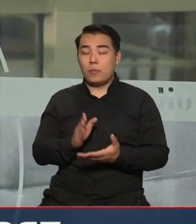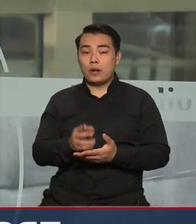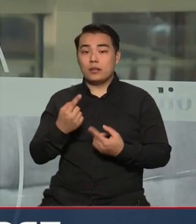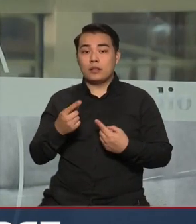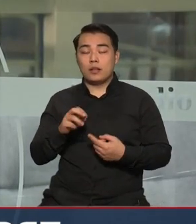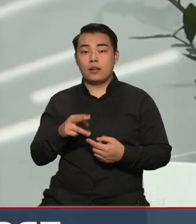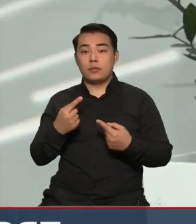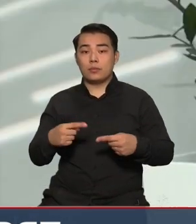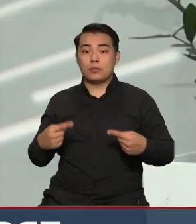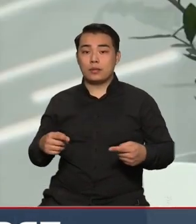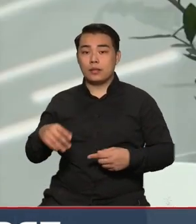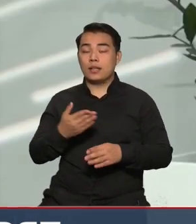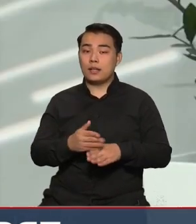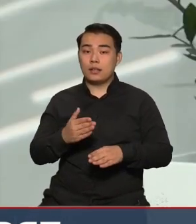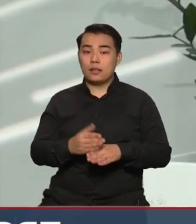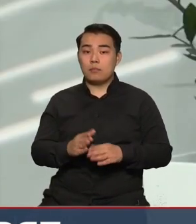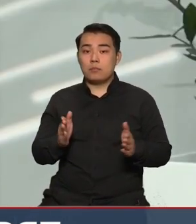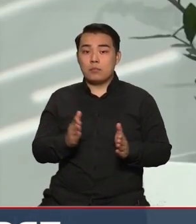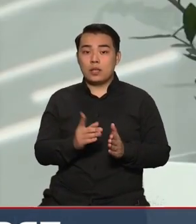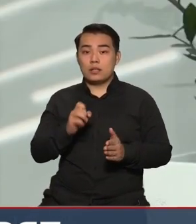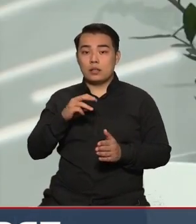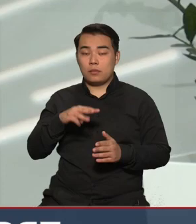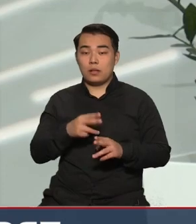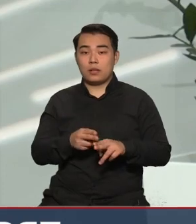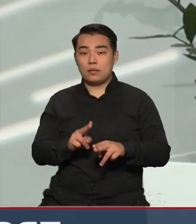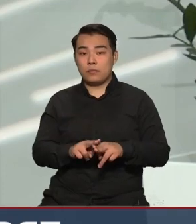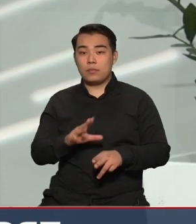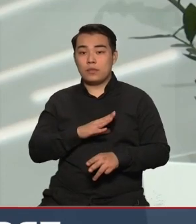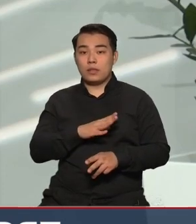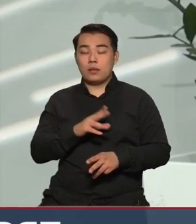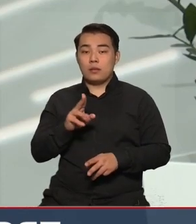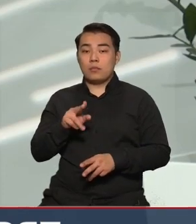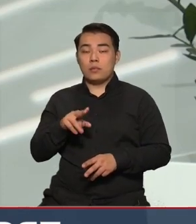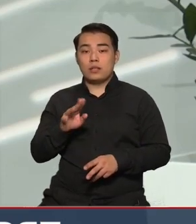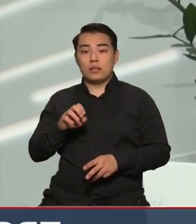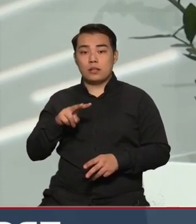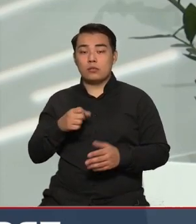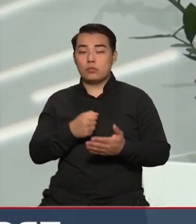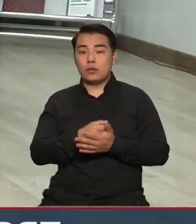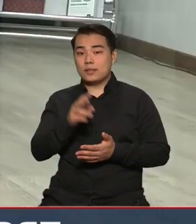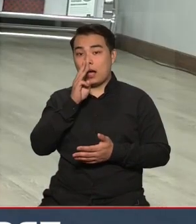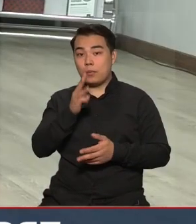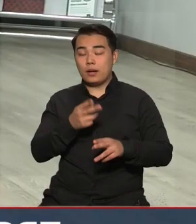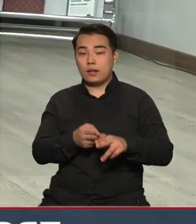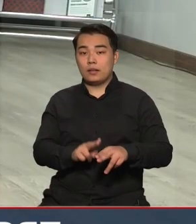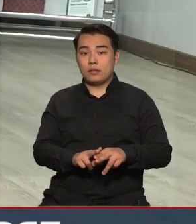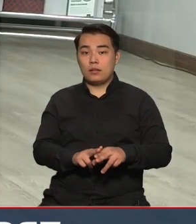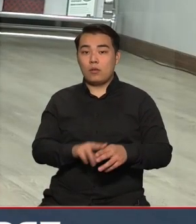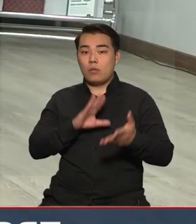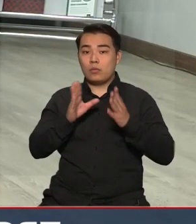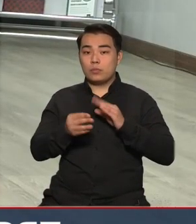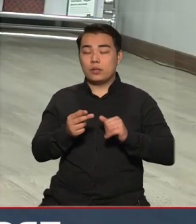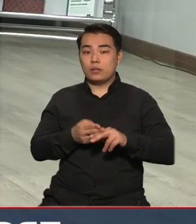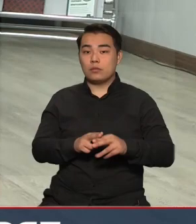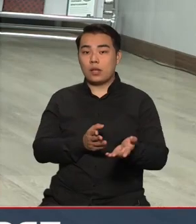отдельных кредитов, микрозаймов, так называемых PDL-займов до зарплаты. Они вообще не относятся к